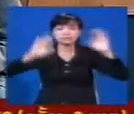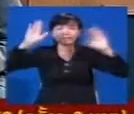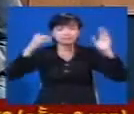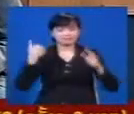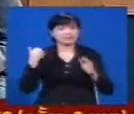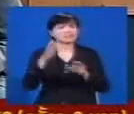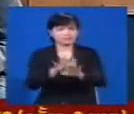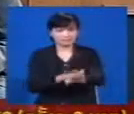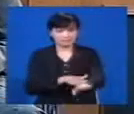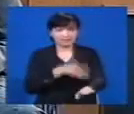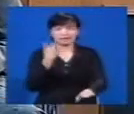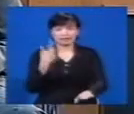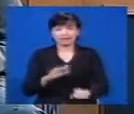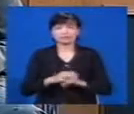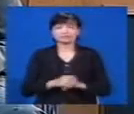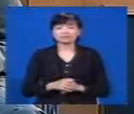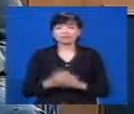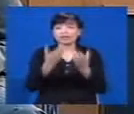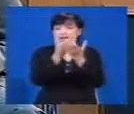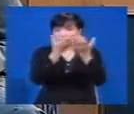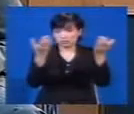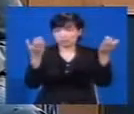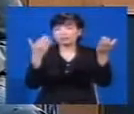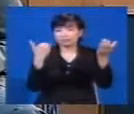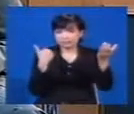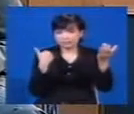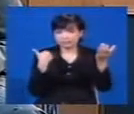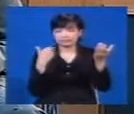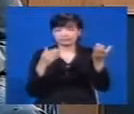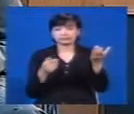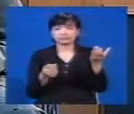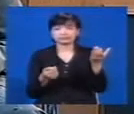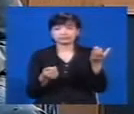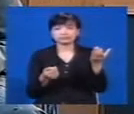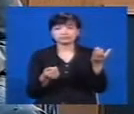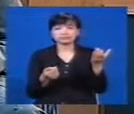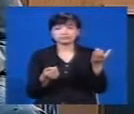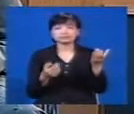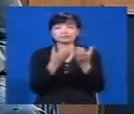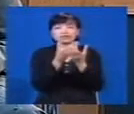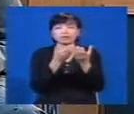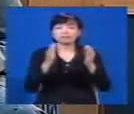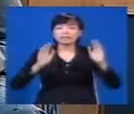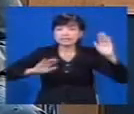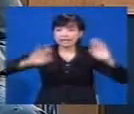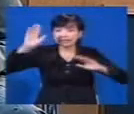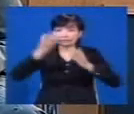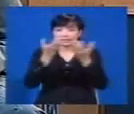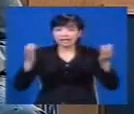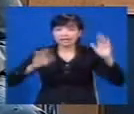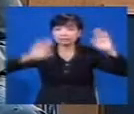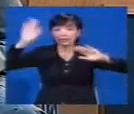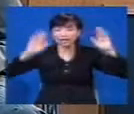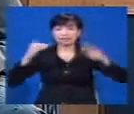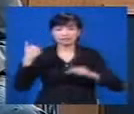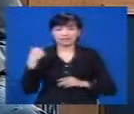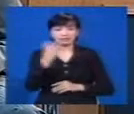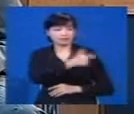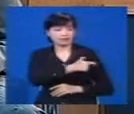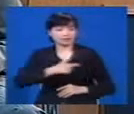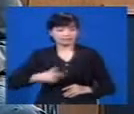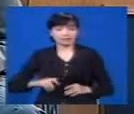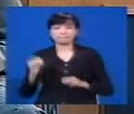ที่มีรัฐธรรมนูญภายใต้ที่เราเรียกว่าประชาธิปไตยที่มีพระมหากษัตริย์ทรงเป็นพระประมุขเ